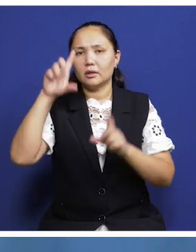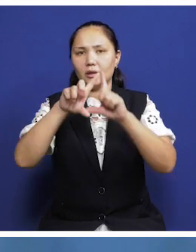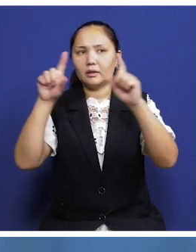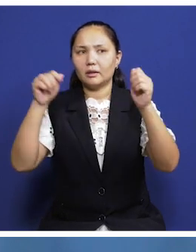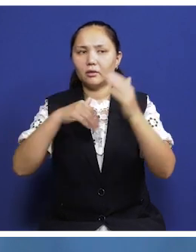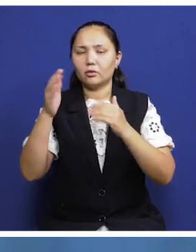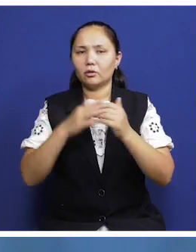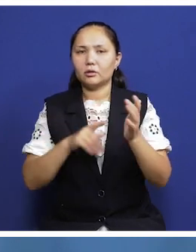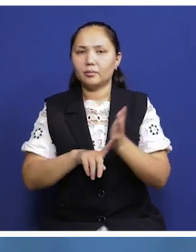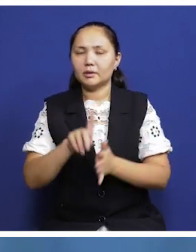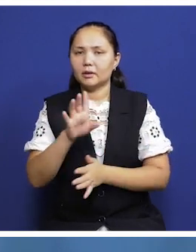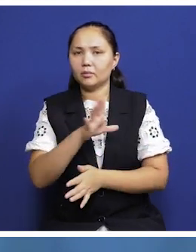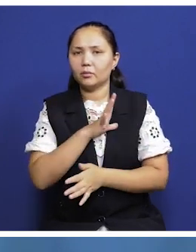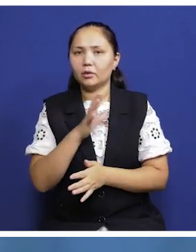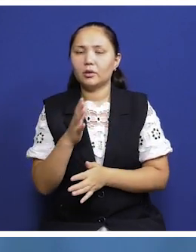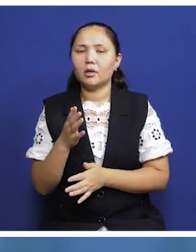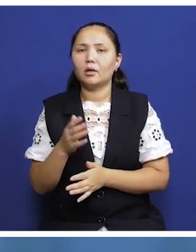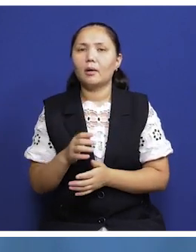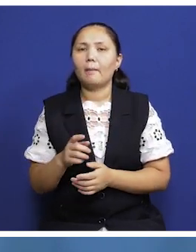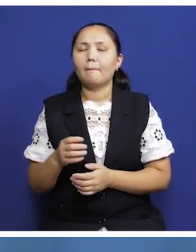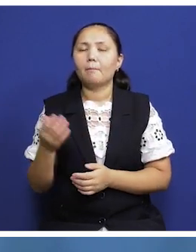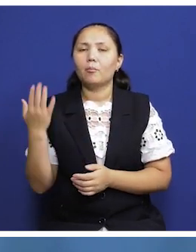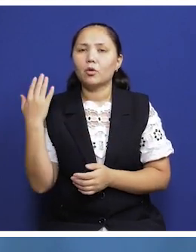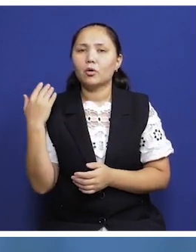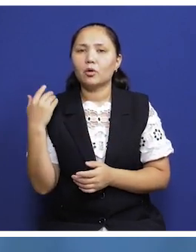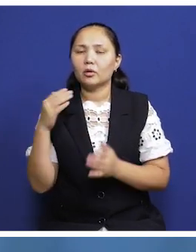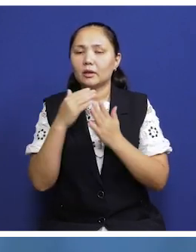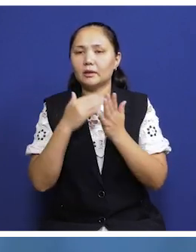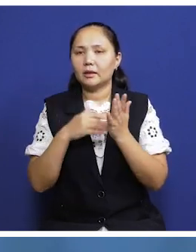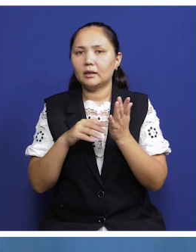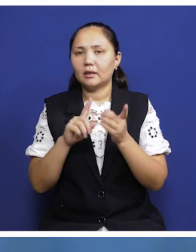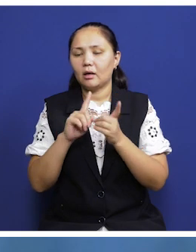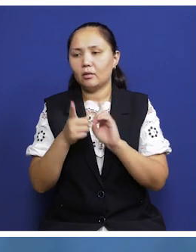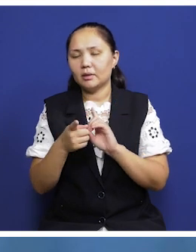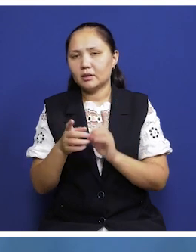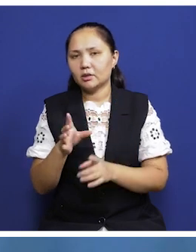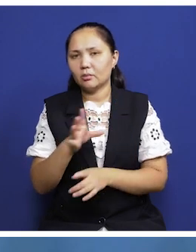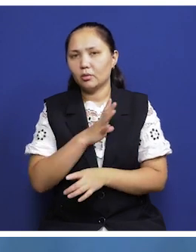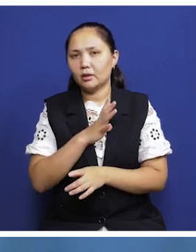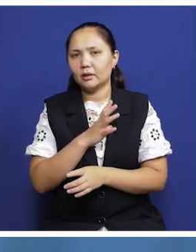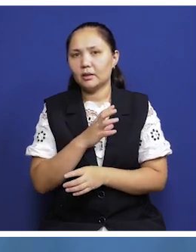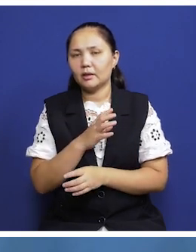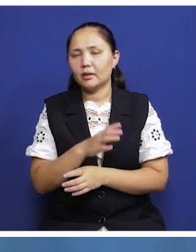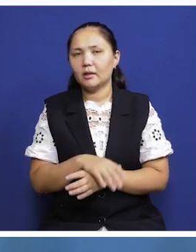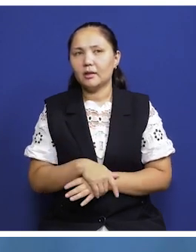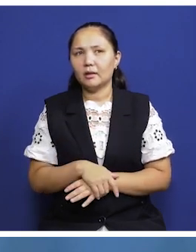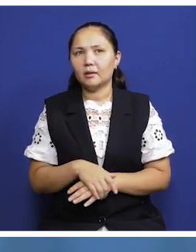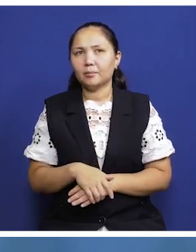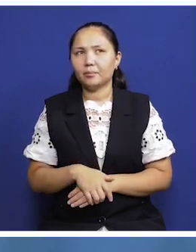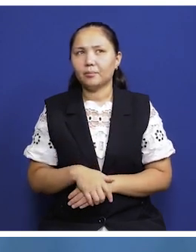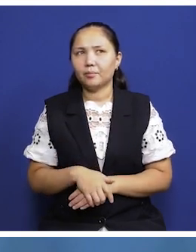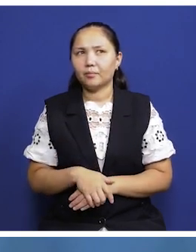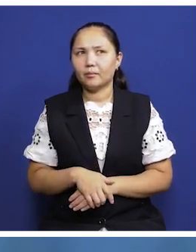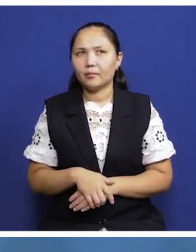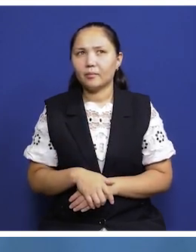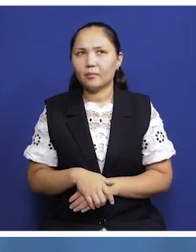дейміз. Бұл кішкене форматы басқаша болады жай мектептерге қарағанда. Себебі бұл жерде алдыңғы